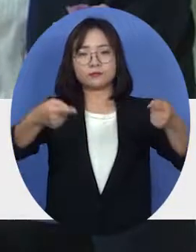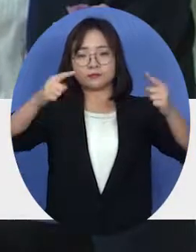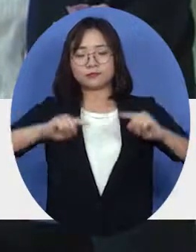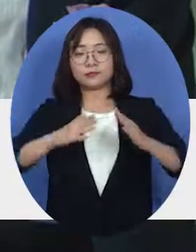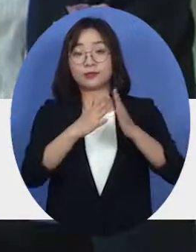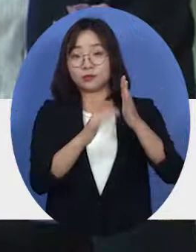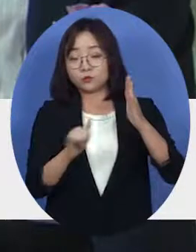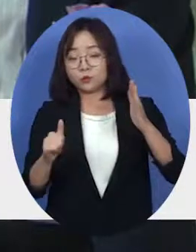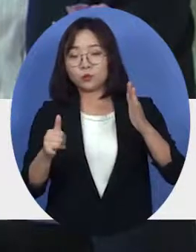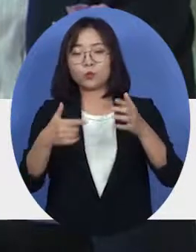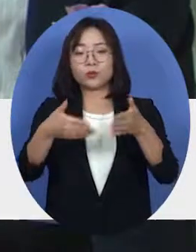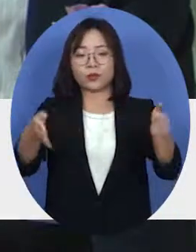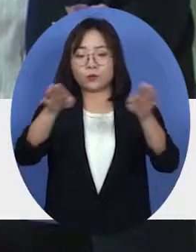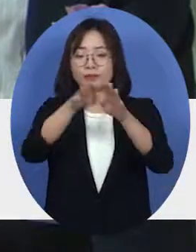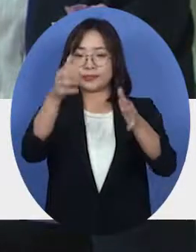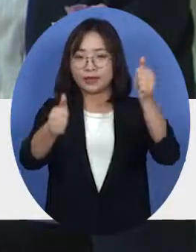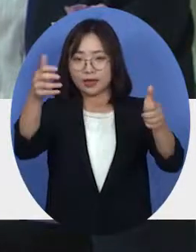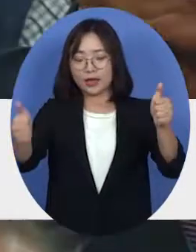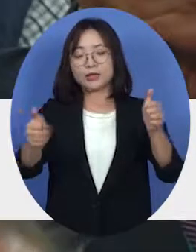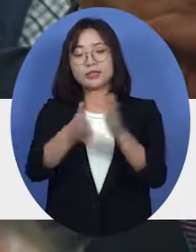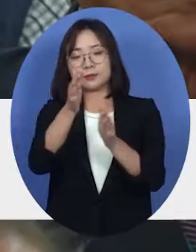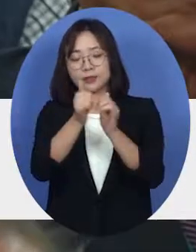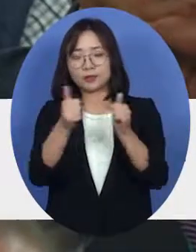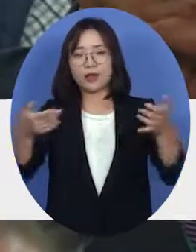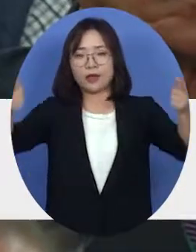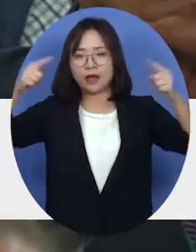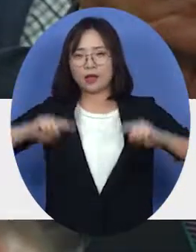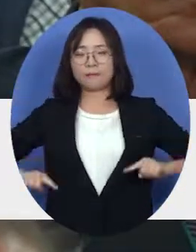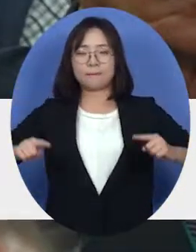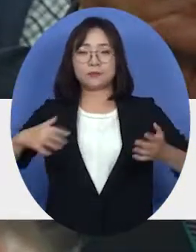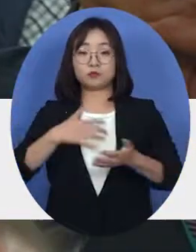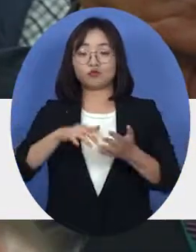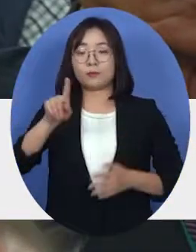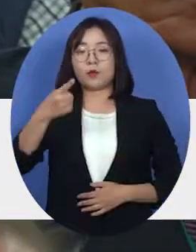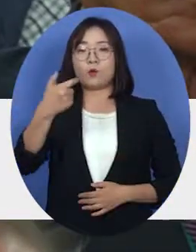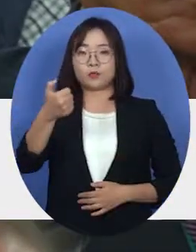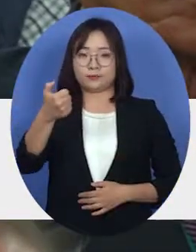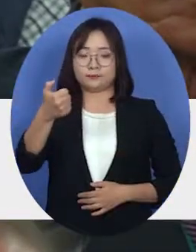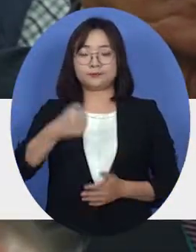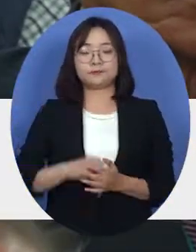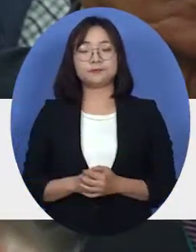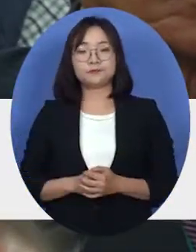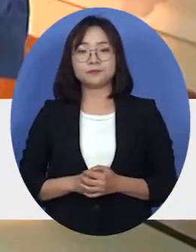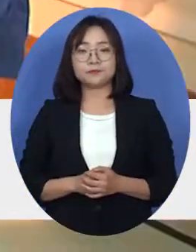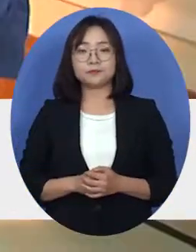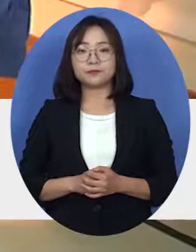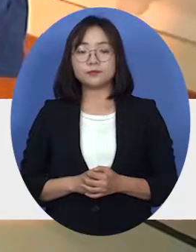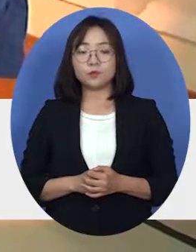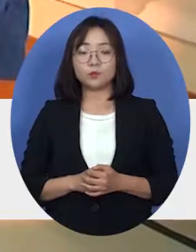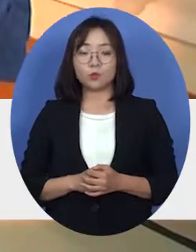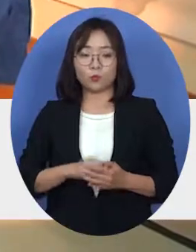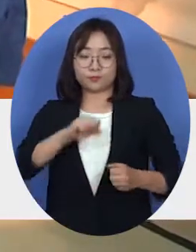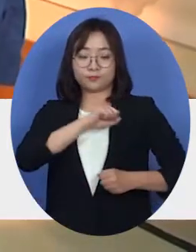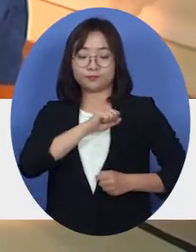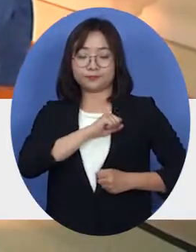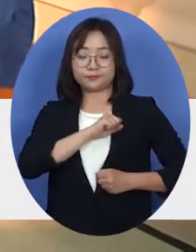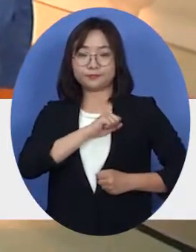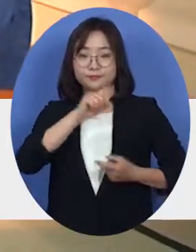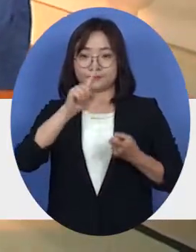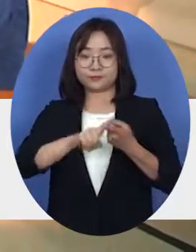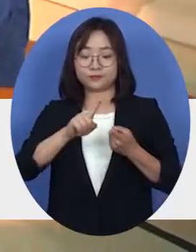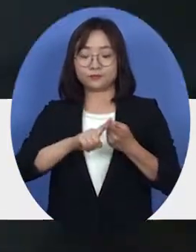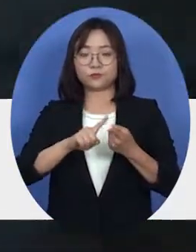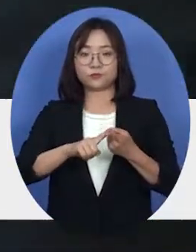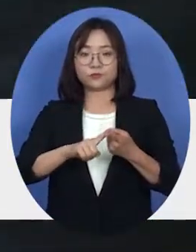가족, 기관 단체장, 시민 등 150여 명이 참석했고 호국 정신을 선양한 보훈 대상자 7명에